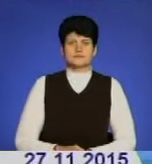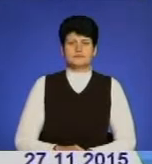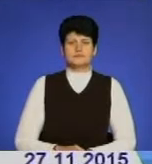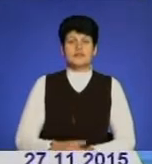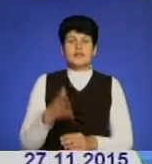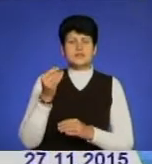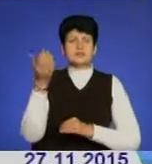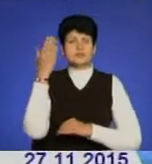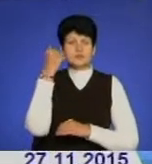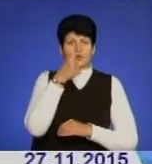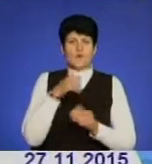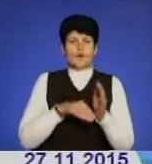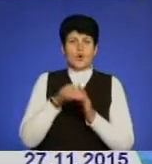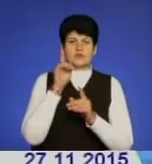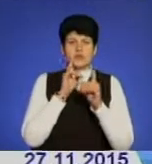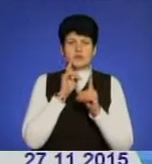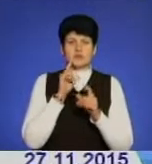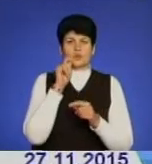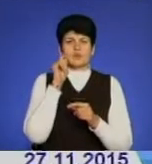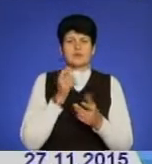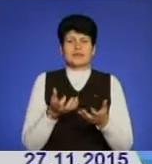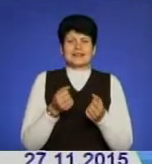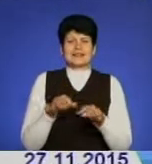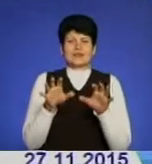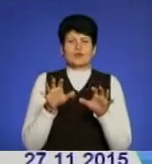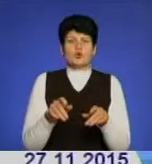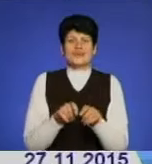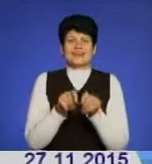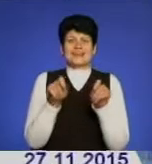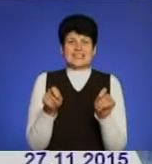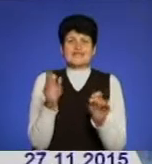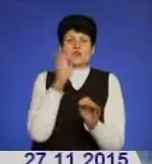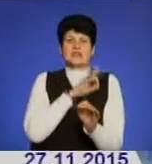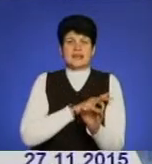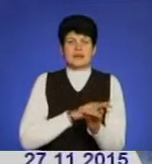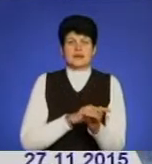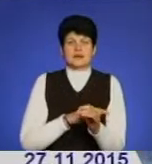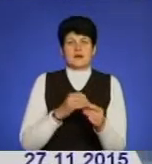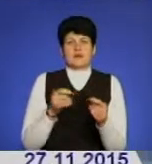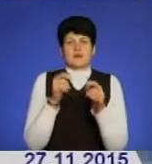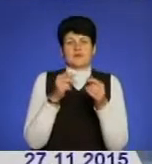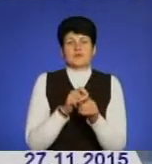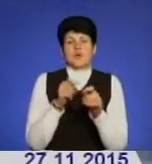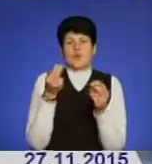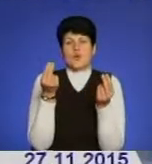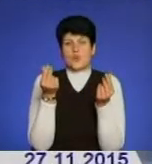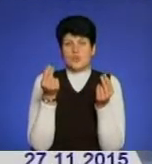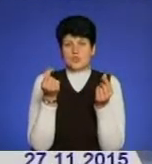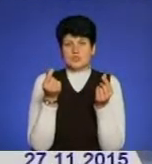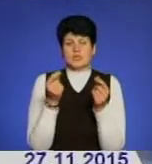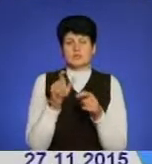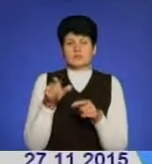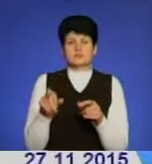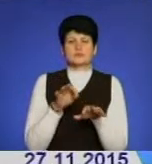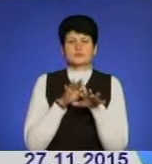Ще торік Верховна Рада прийняла закон про відкритість використання публічних коштів. Посилаючись на документ, громадські активісти провели